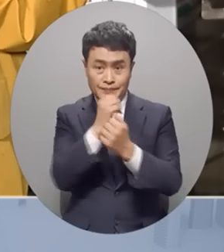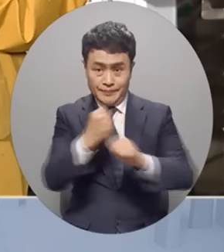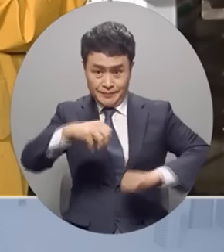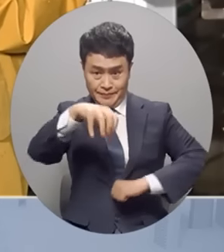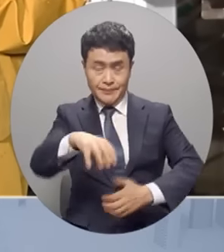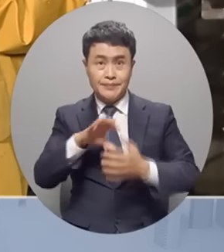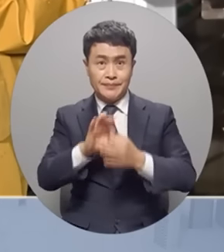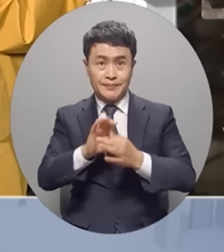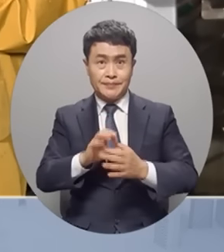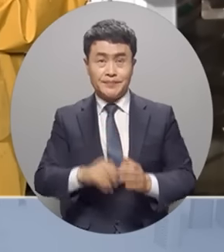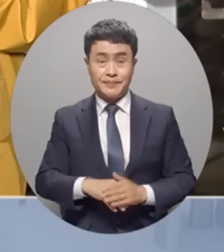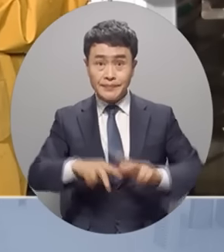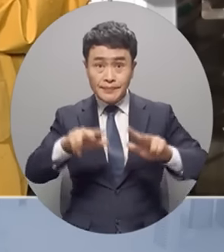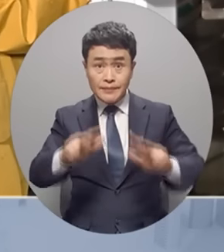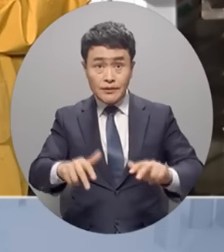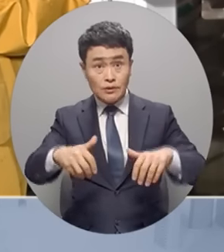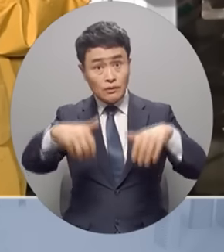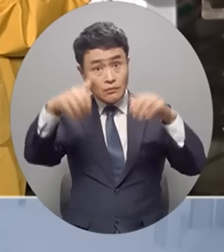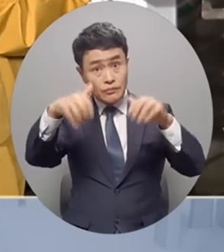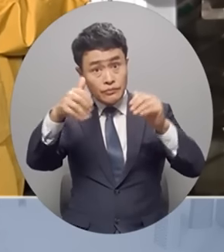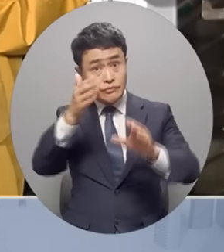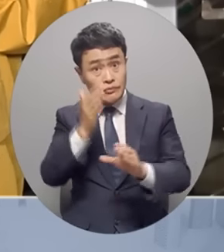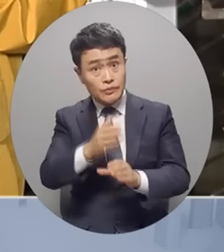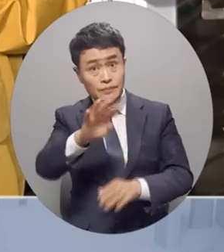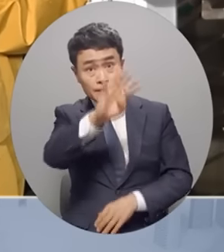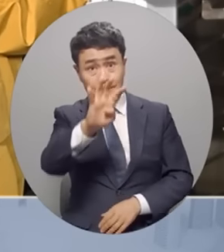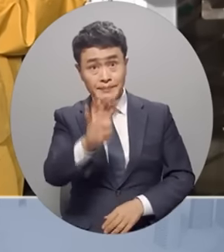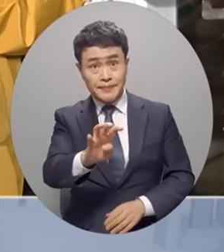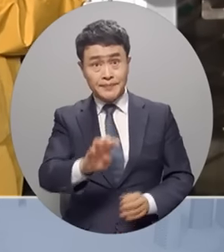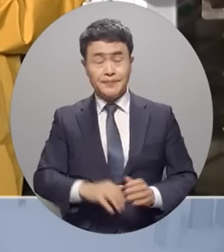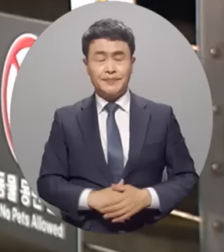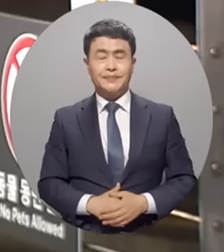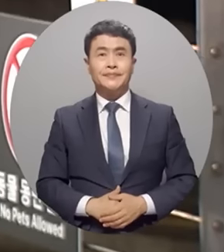송정훈 기자, 지금도 비가 내리고 있나요?